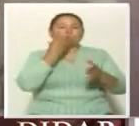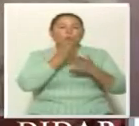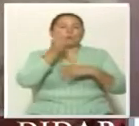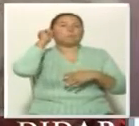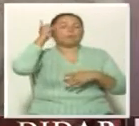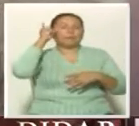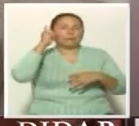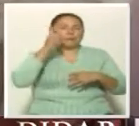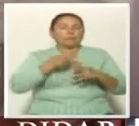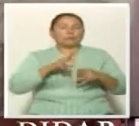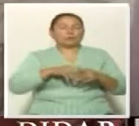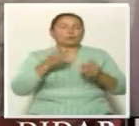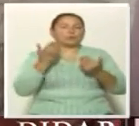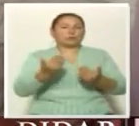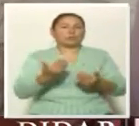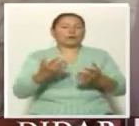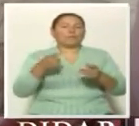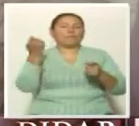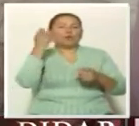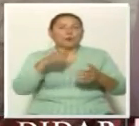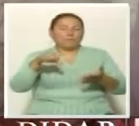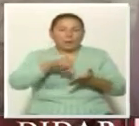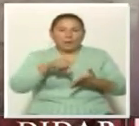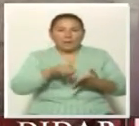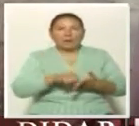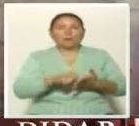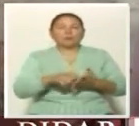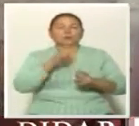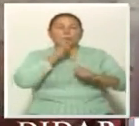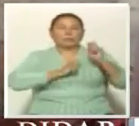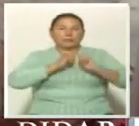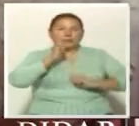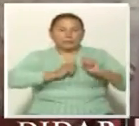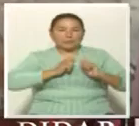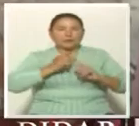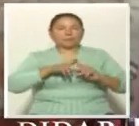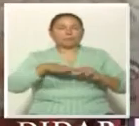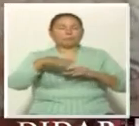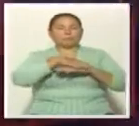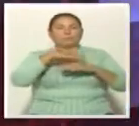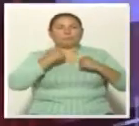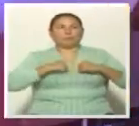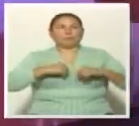предков, что они воевали, они, что нам подарили этот мирное небо.